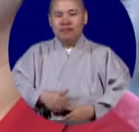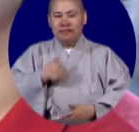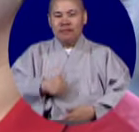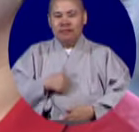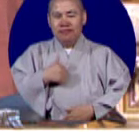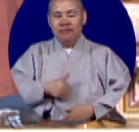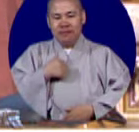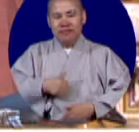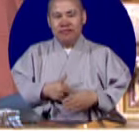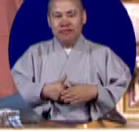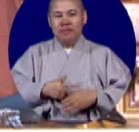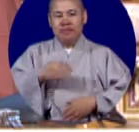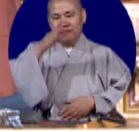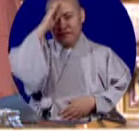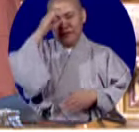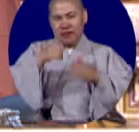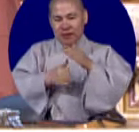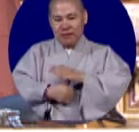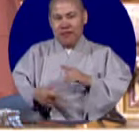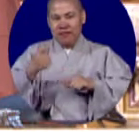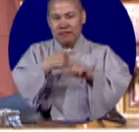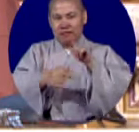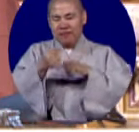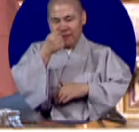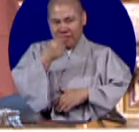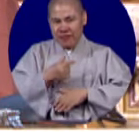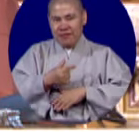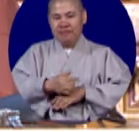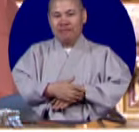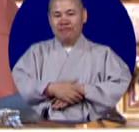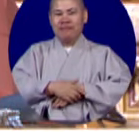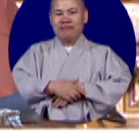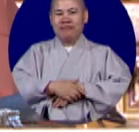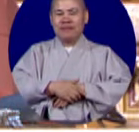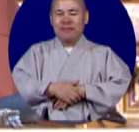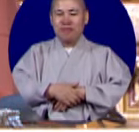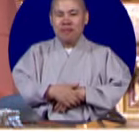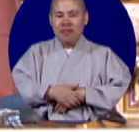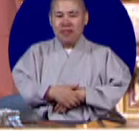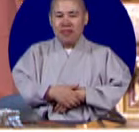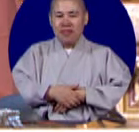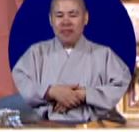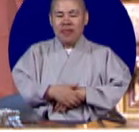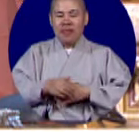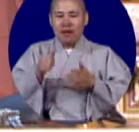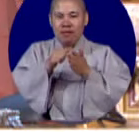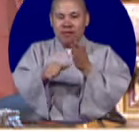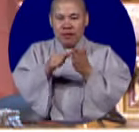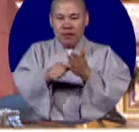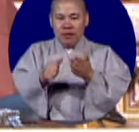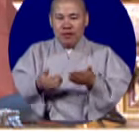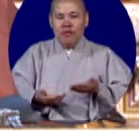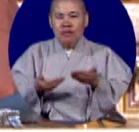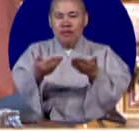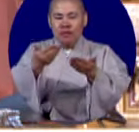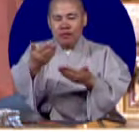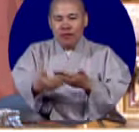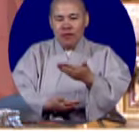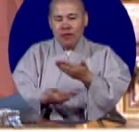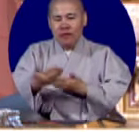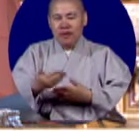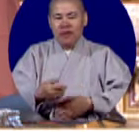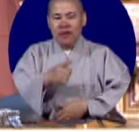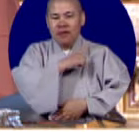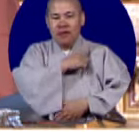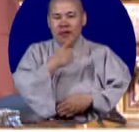거 이거 더 힘들거든요. 그렇잖아요. 물질 나누는 게 제일 쉬운